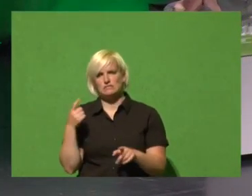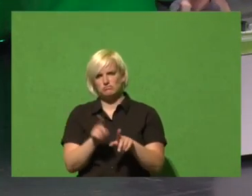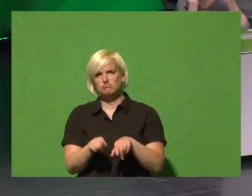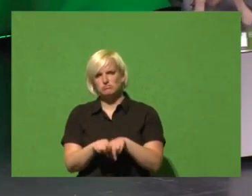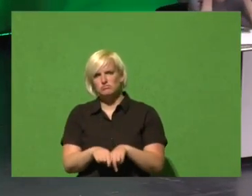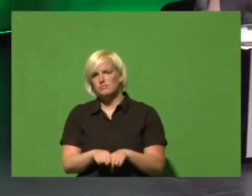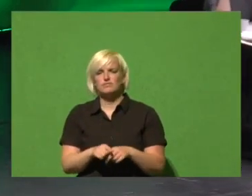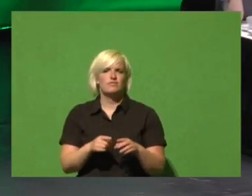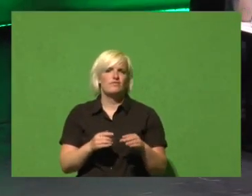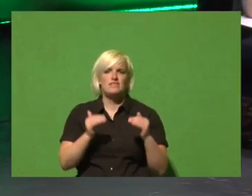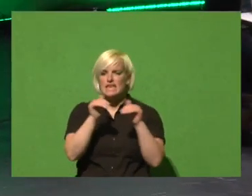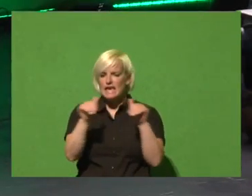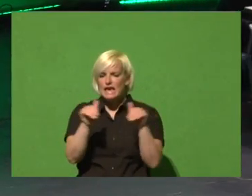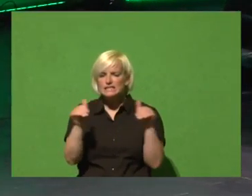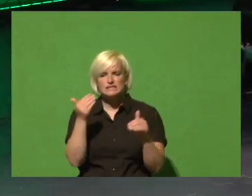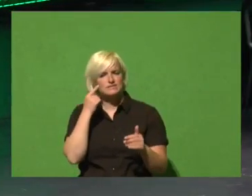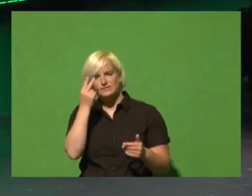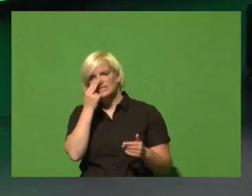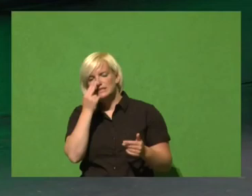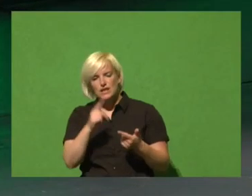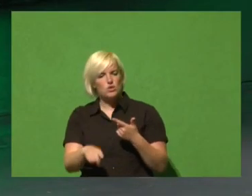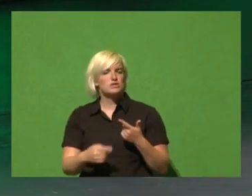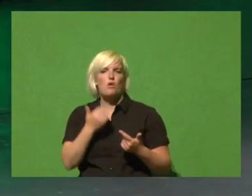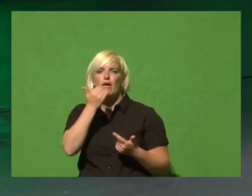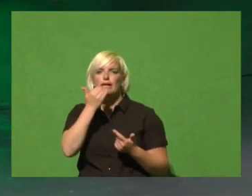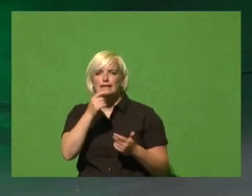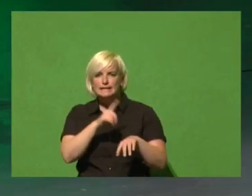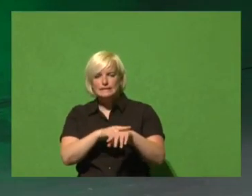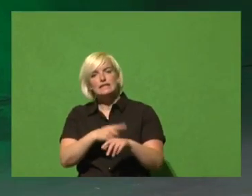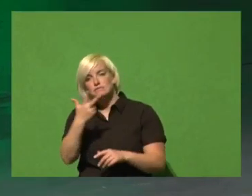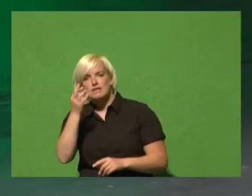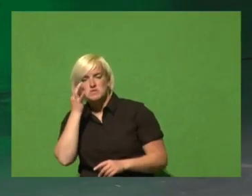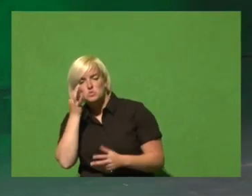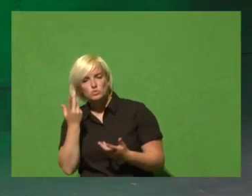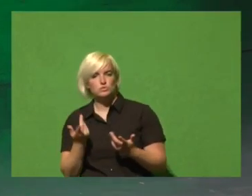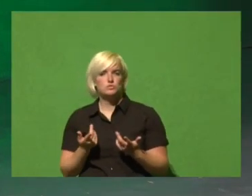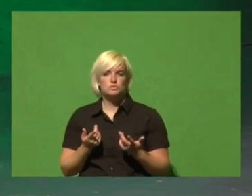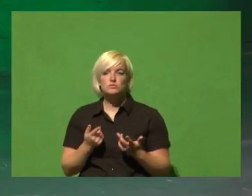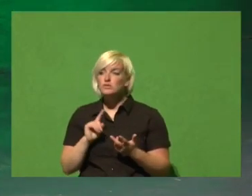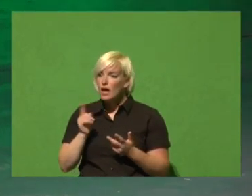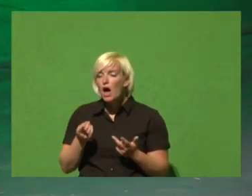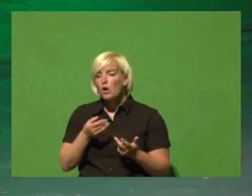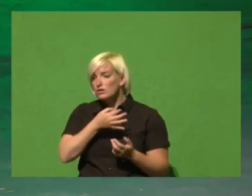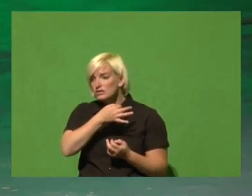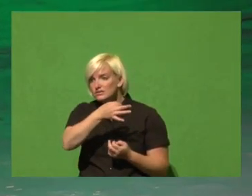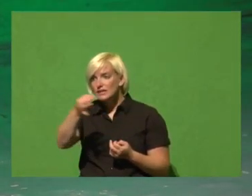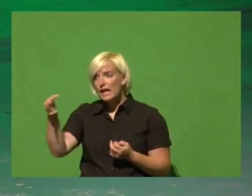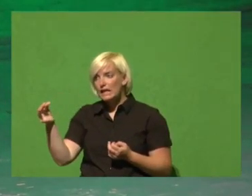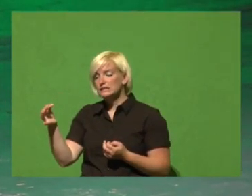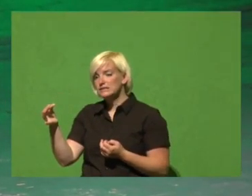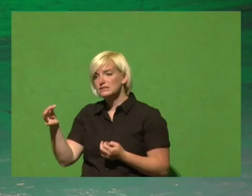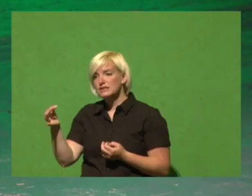regelt das Quorum, regelt die Redezeit, 3 Minuten. Und wir fragen euch auch da wieder, wer